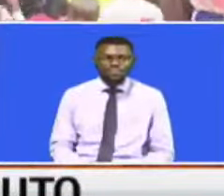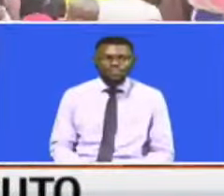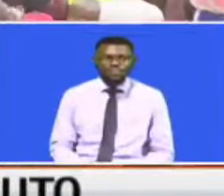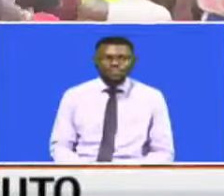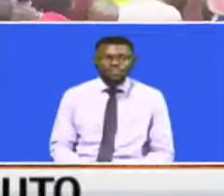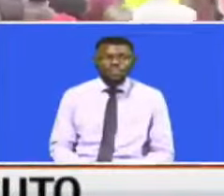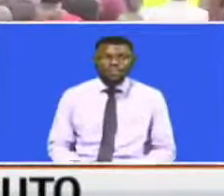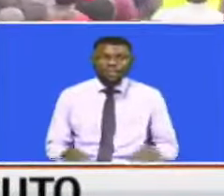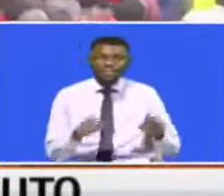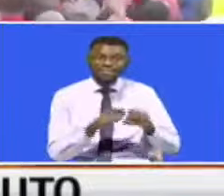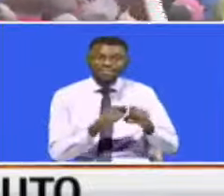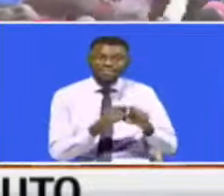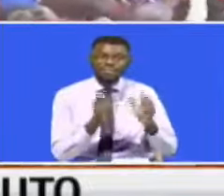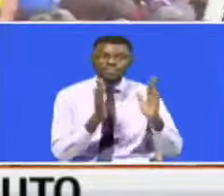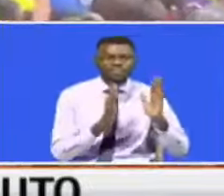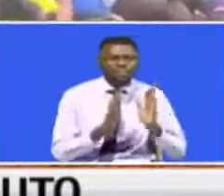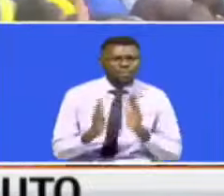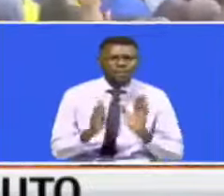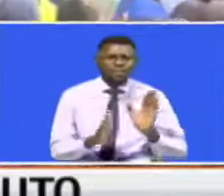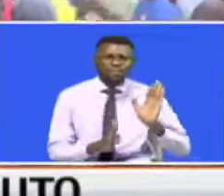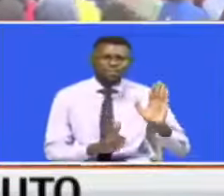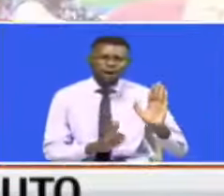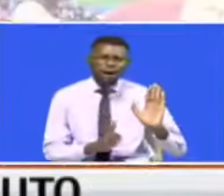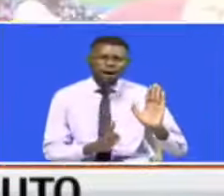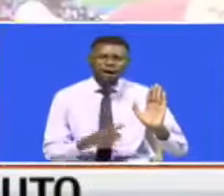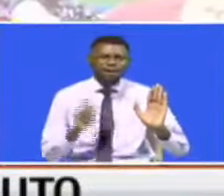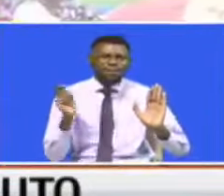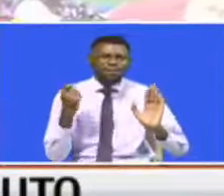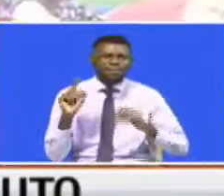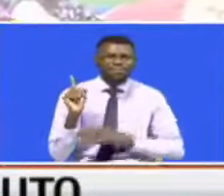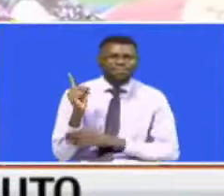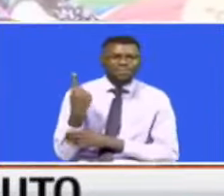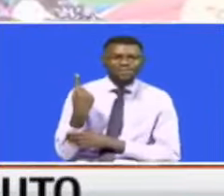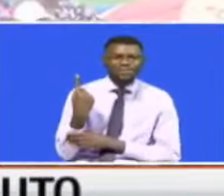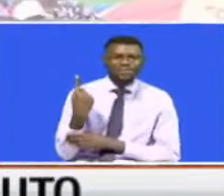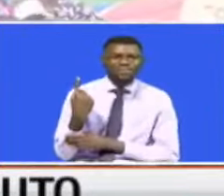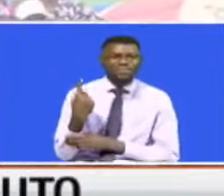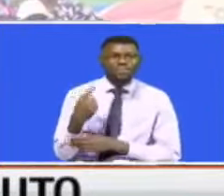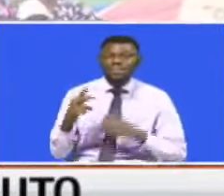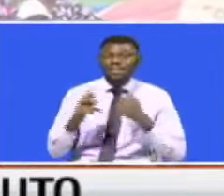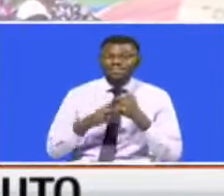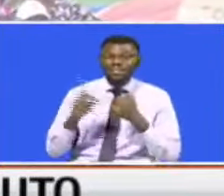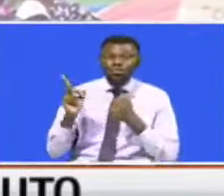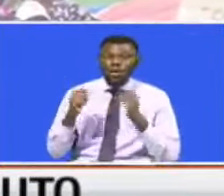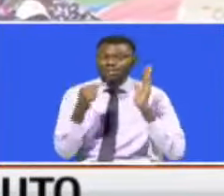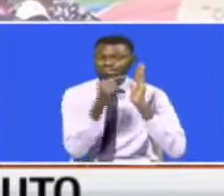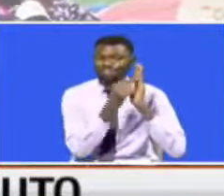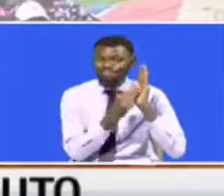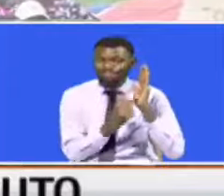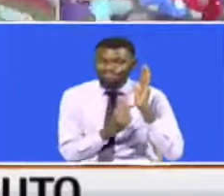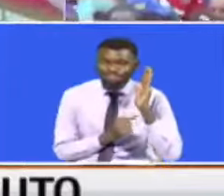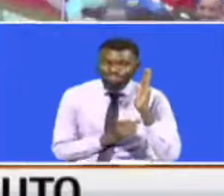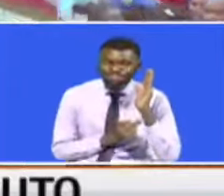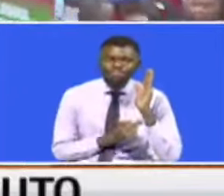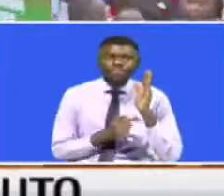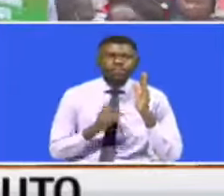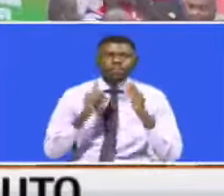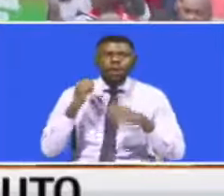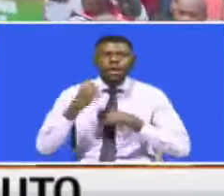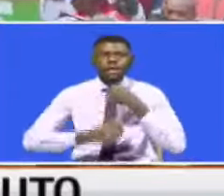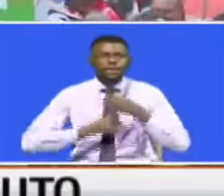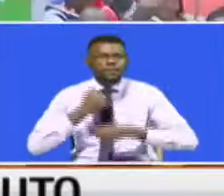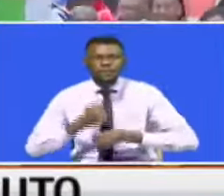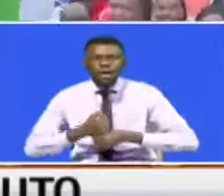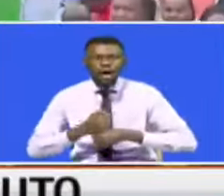Kwenye mpango wa Kenya Kwanza almaarufu The Plan, takriban ahadi 71 zilifaa kutimizwa kwenye mwaka wa